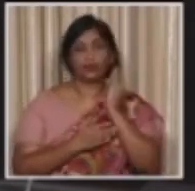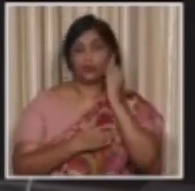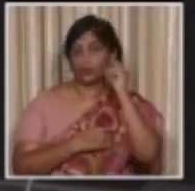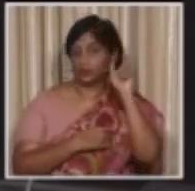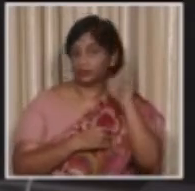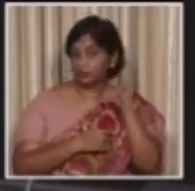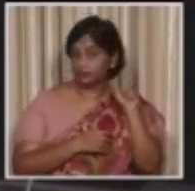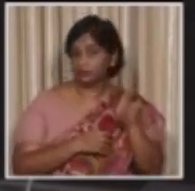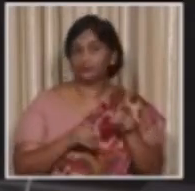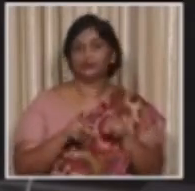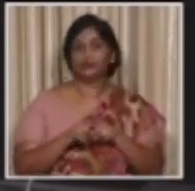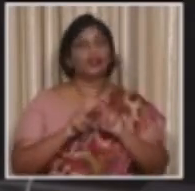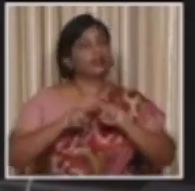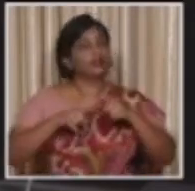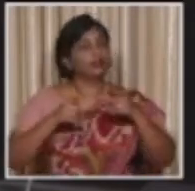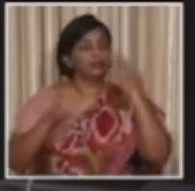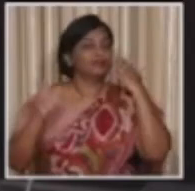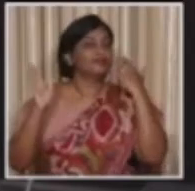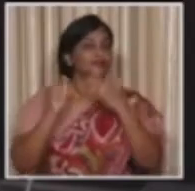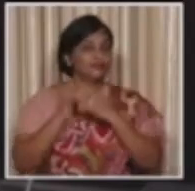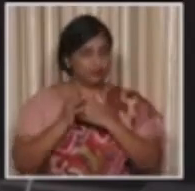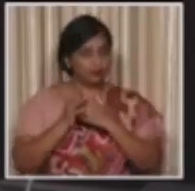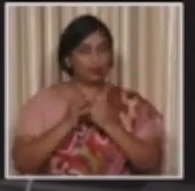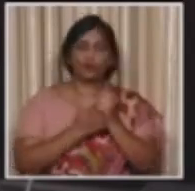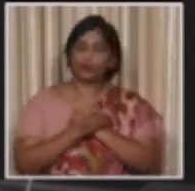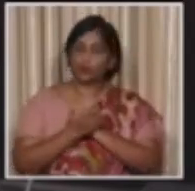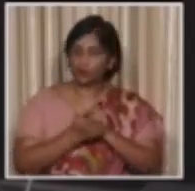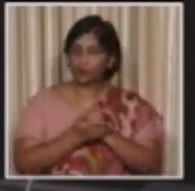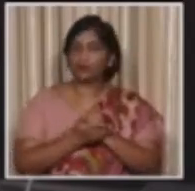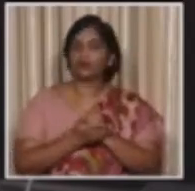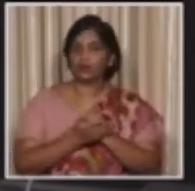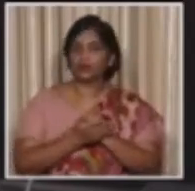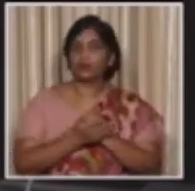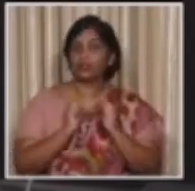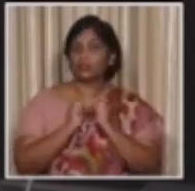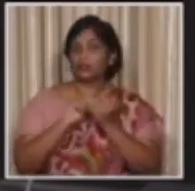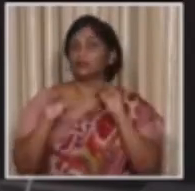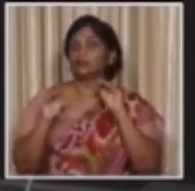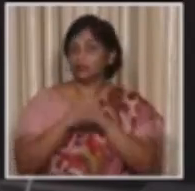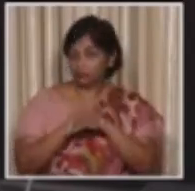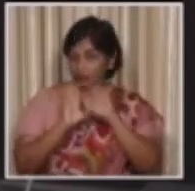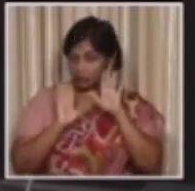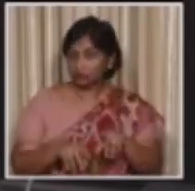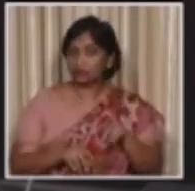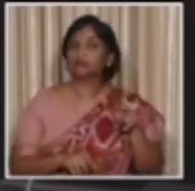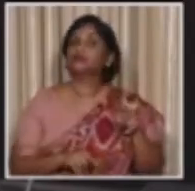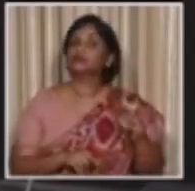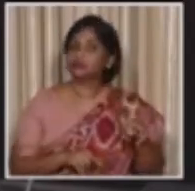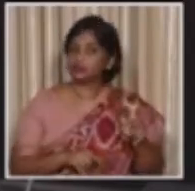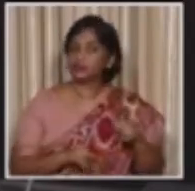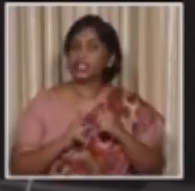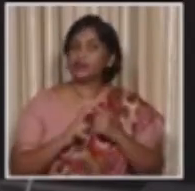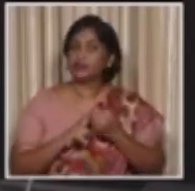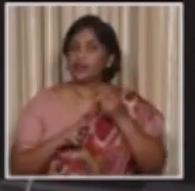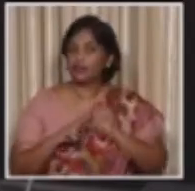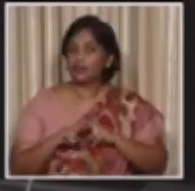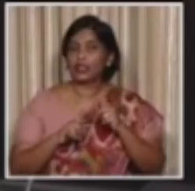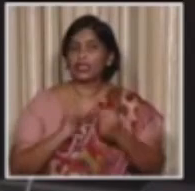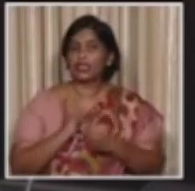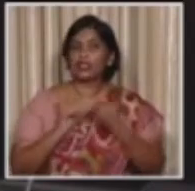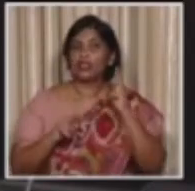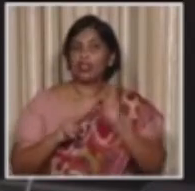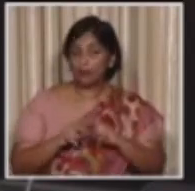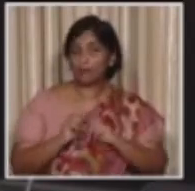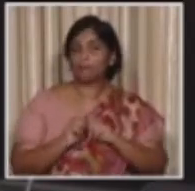කාන්තාවන්ට ඒ වගේම මේ අනෙකුත් ක්ෂේත්‍රවලටත් සියලු දෙනාම සේවයේ යොදවා ගන්නවා නම් ඒ අයට EPF ETF ගෙවන්න